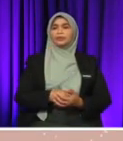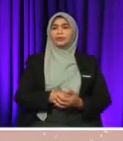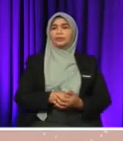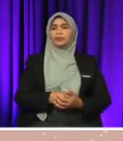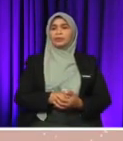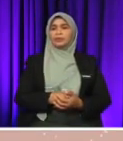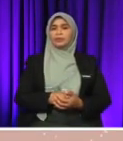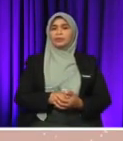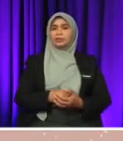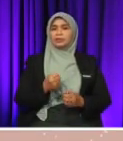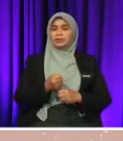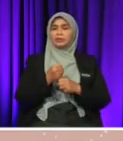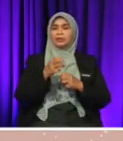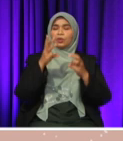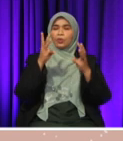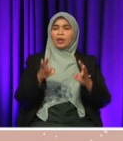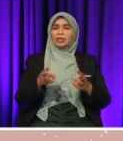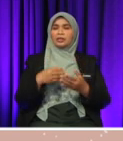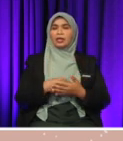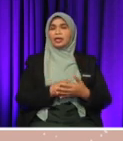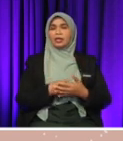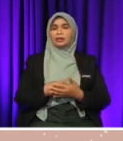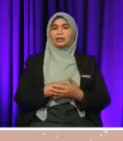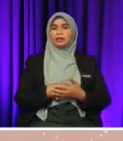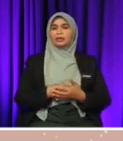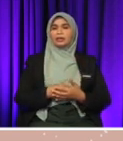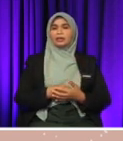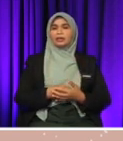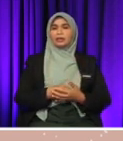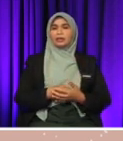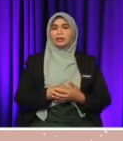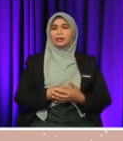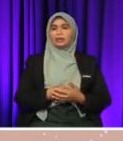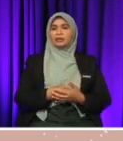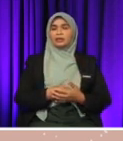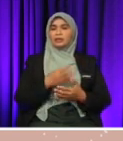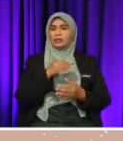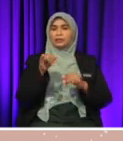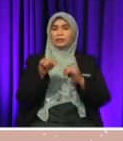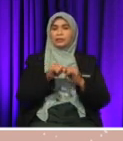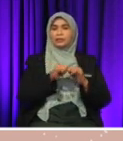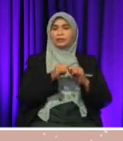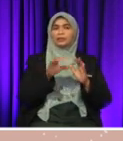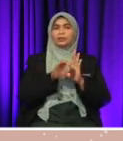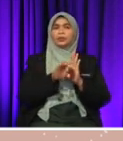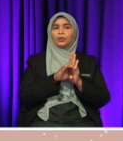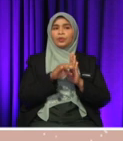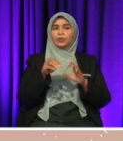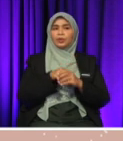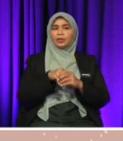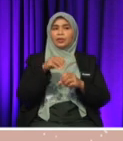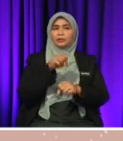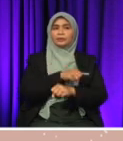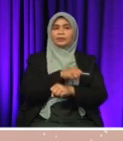satu Sanjungan watak anak masih lagi minta pada watak anak beserta contoh dalam dalam saja